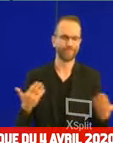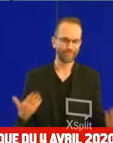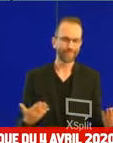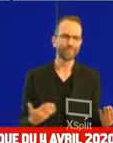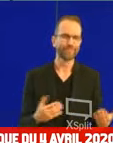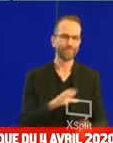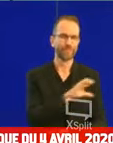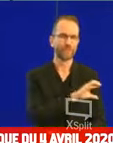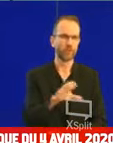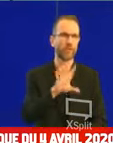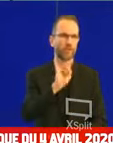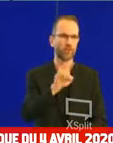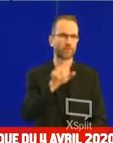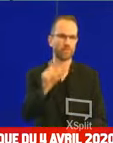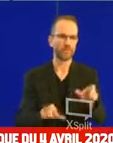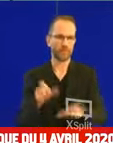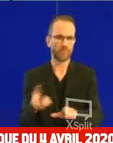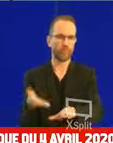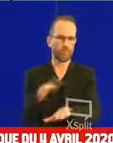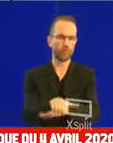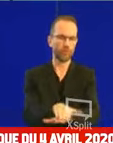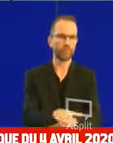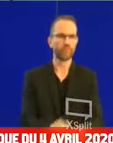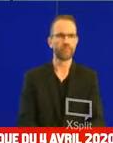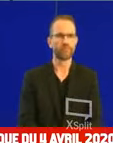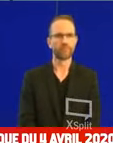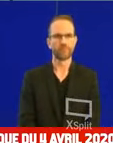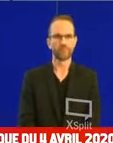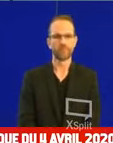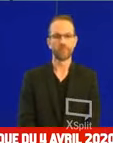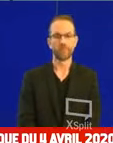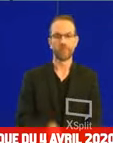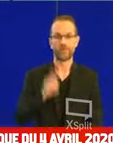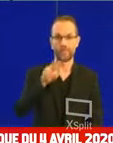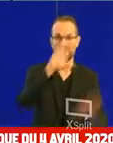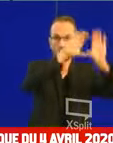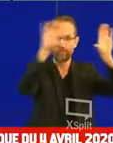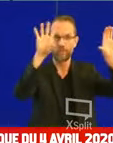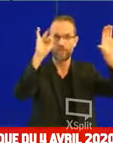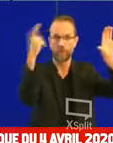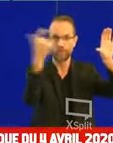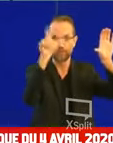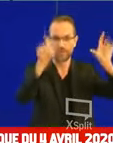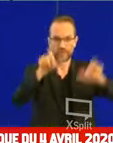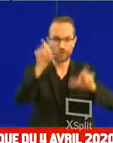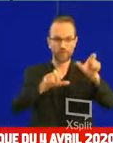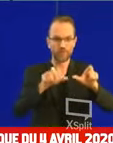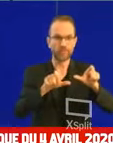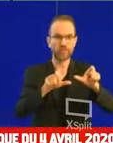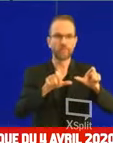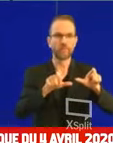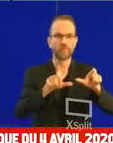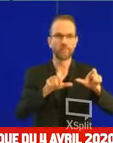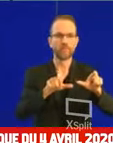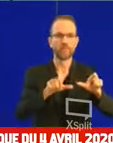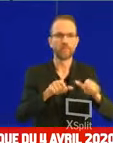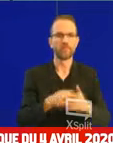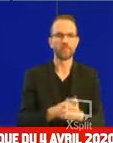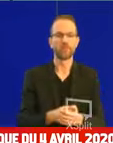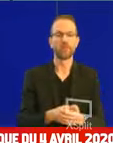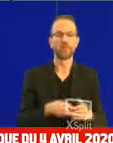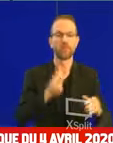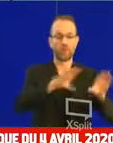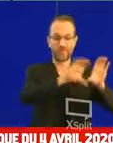parmi celles-ci 47 étaient en flandre 56 en wallonie 37 à bruxelles